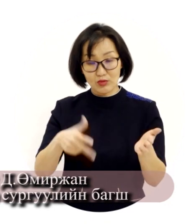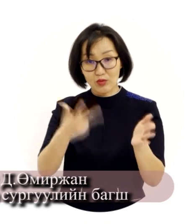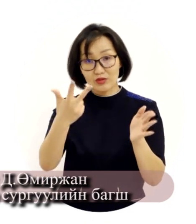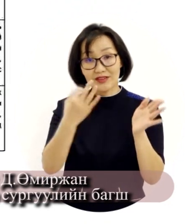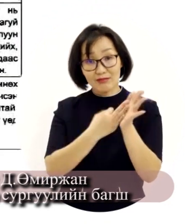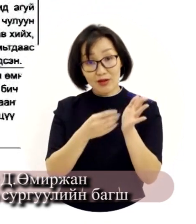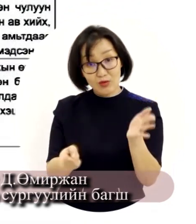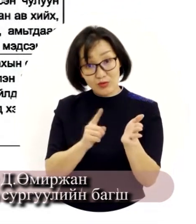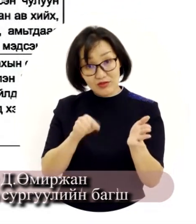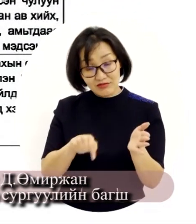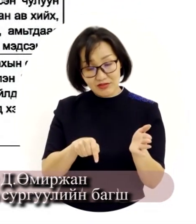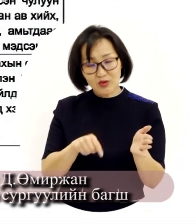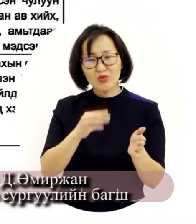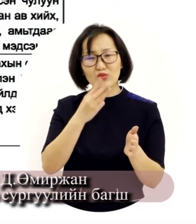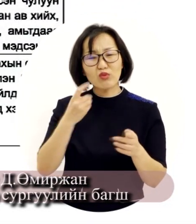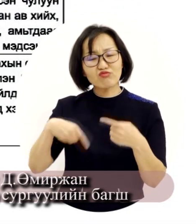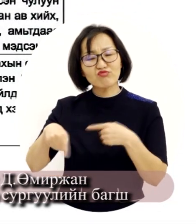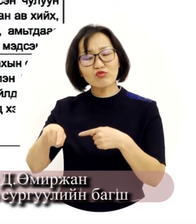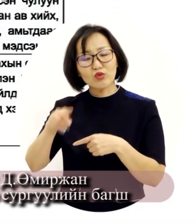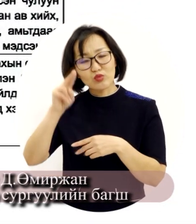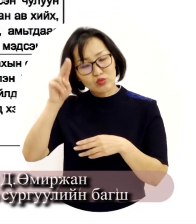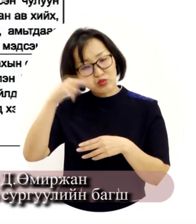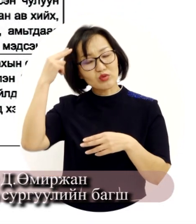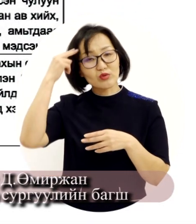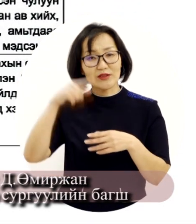жайлы қызықтайық.